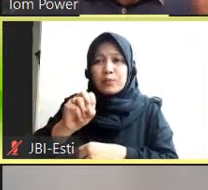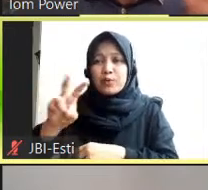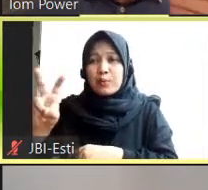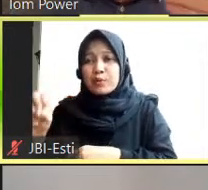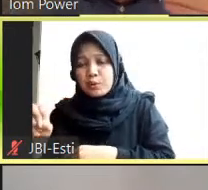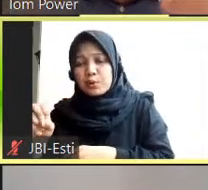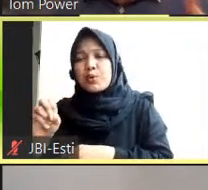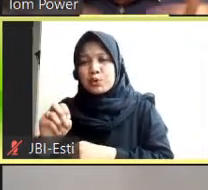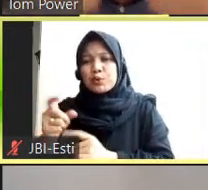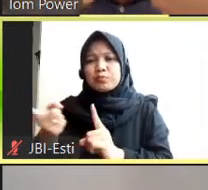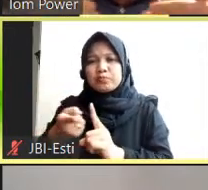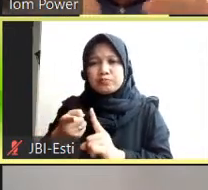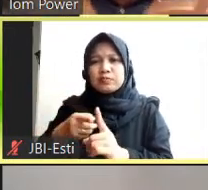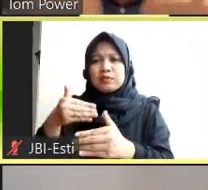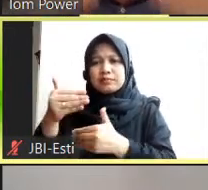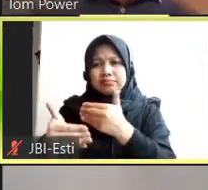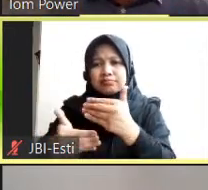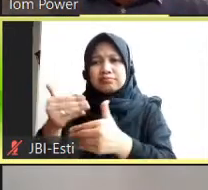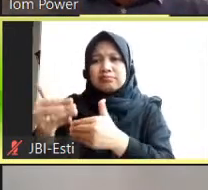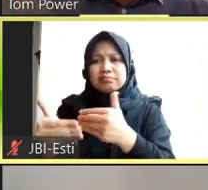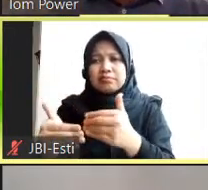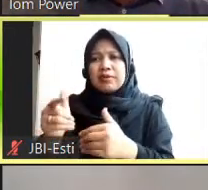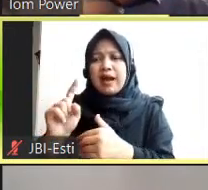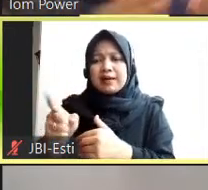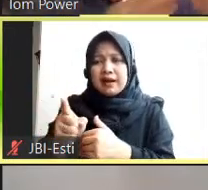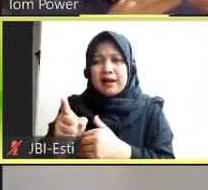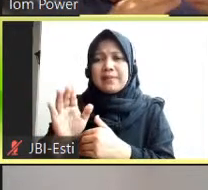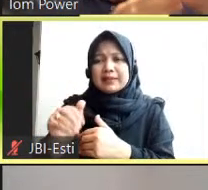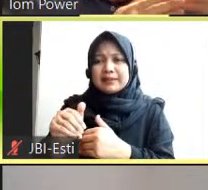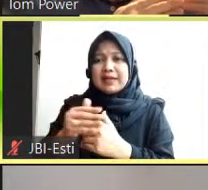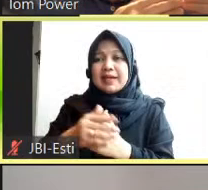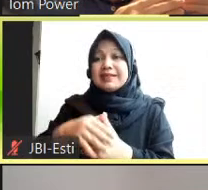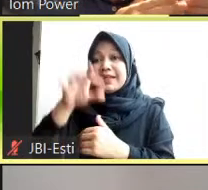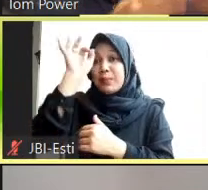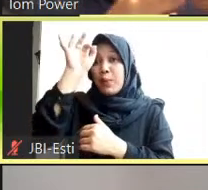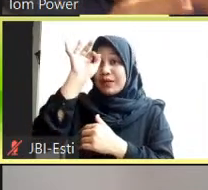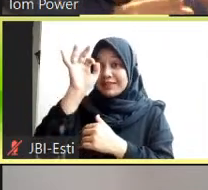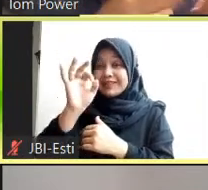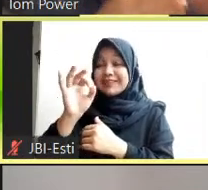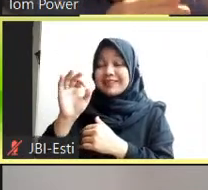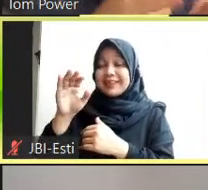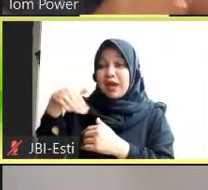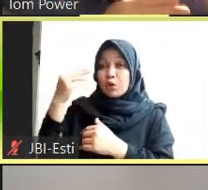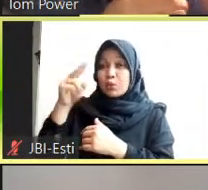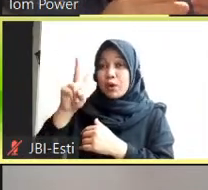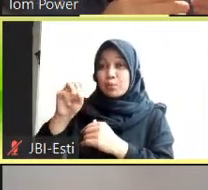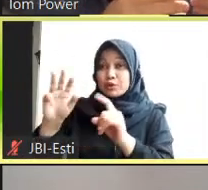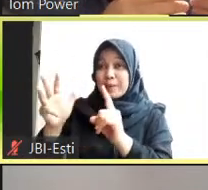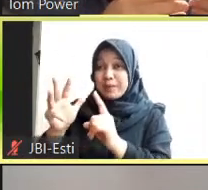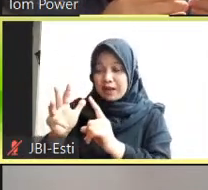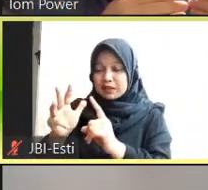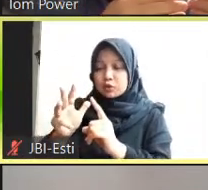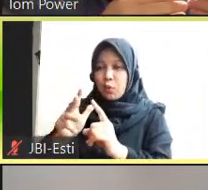Jadi, represi yang dilakukan oleh polisi pada tahun 2019 itu sudah